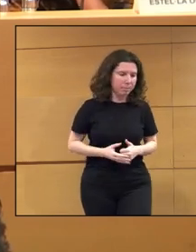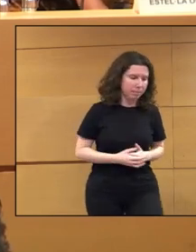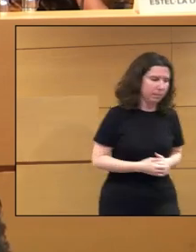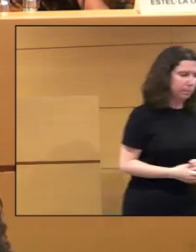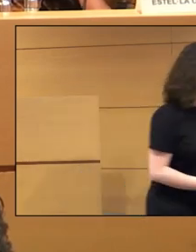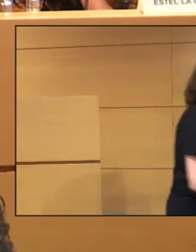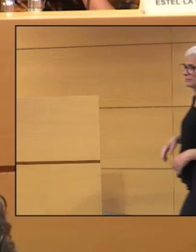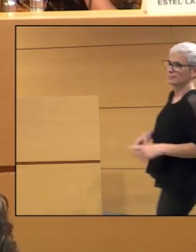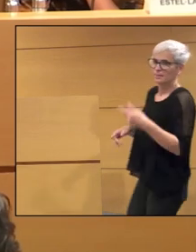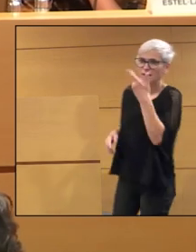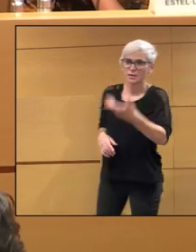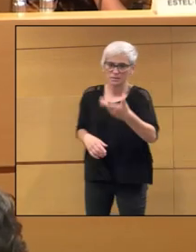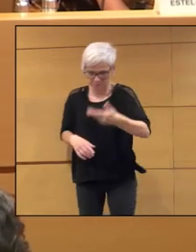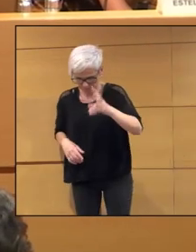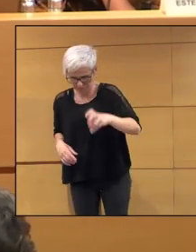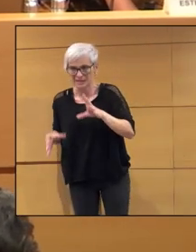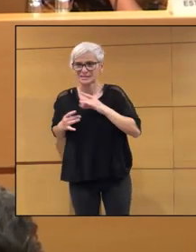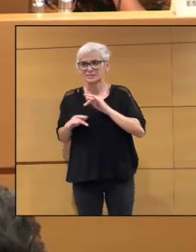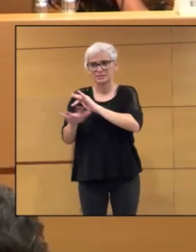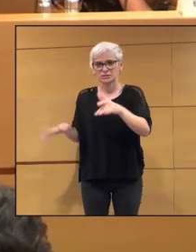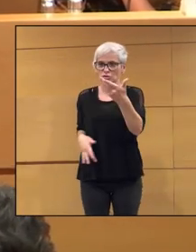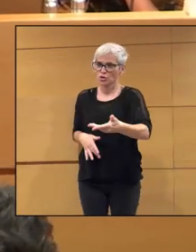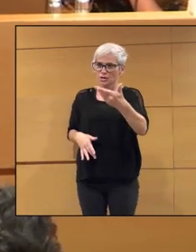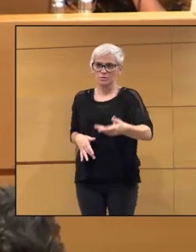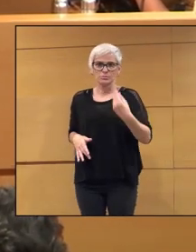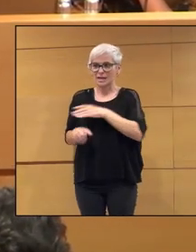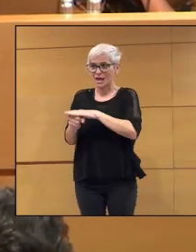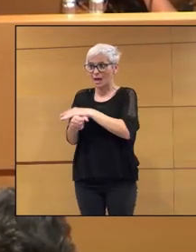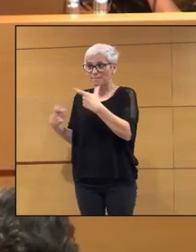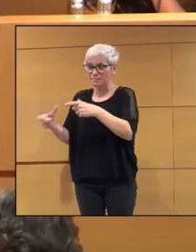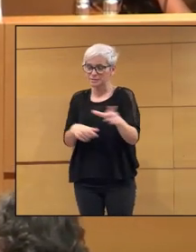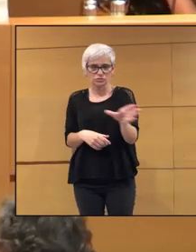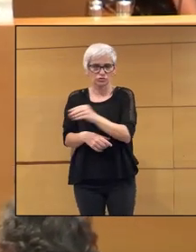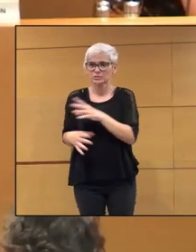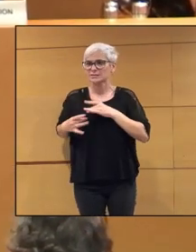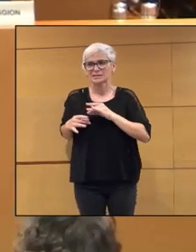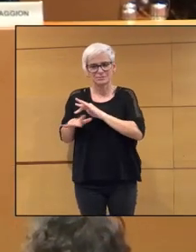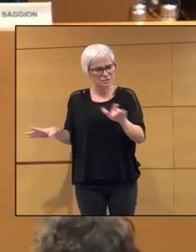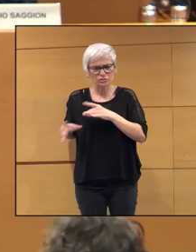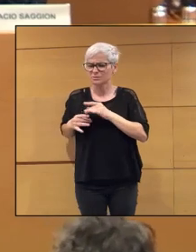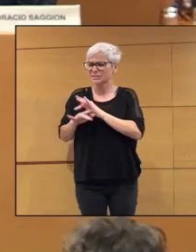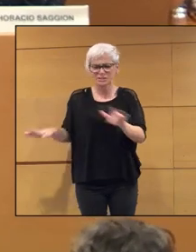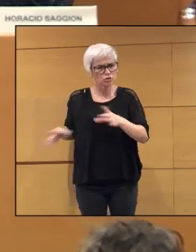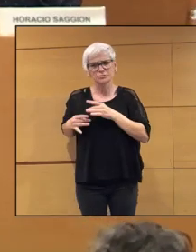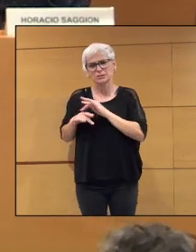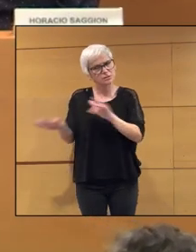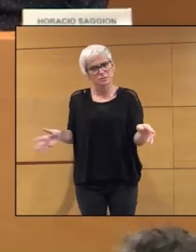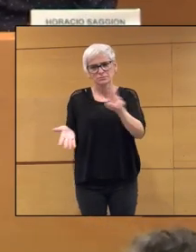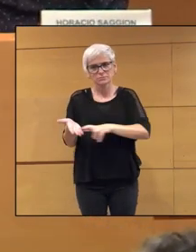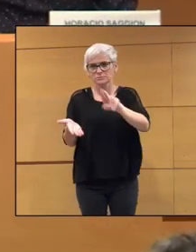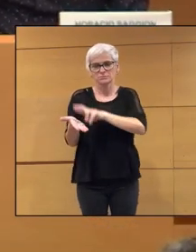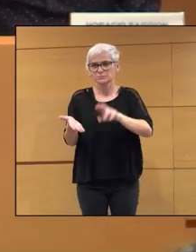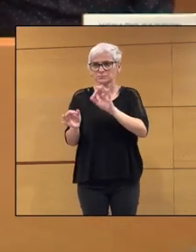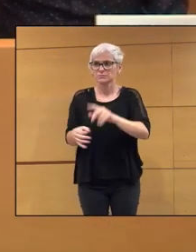disseny, la importància de la sensibilització en tots els àmbits, sensibilització, sensibilització i sensibilització.